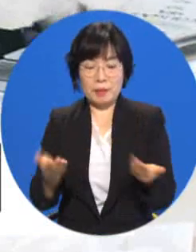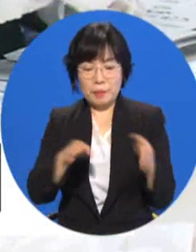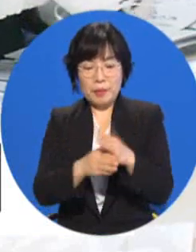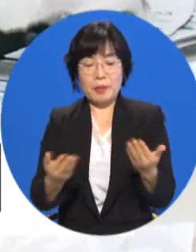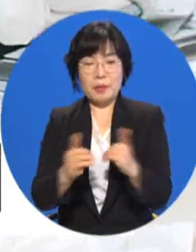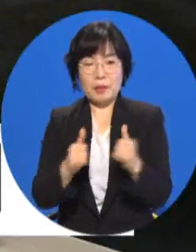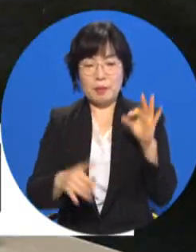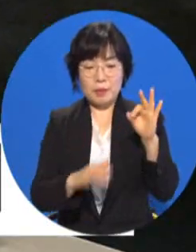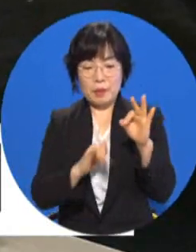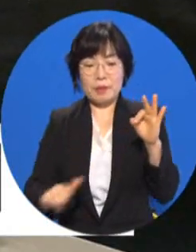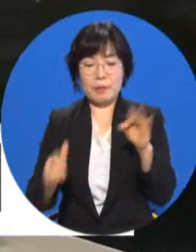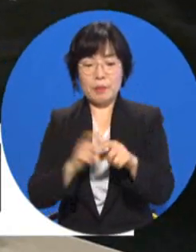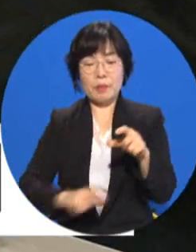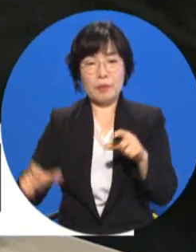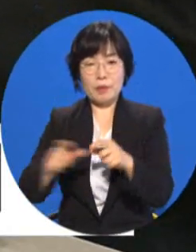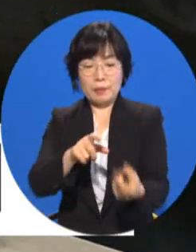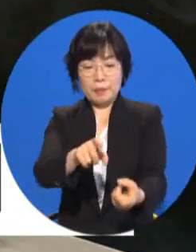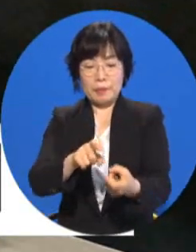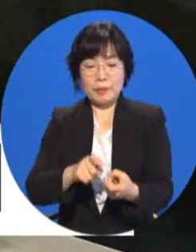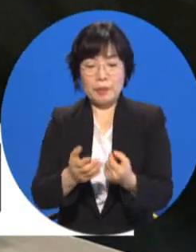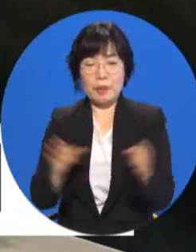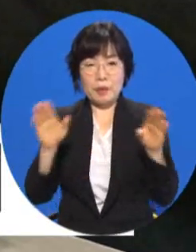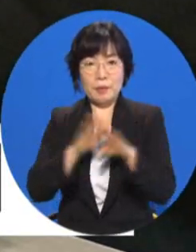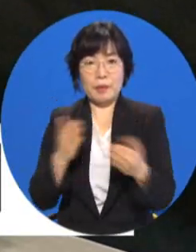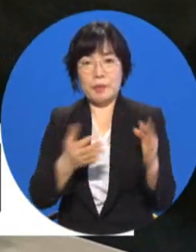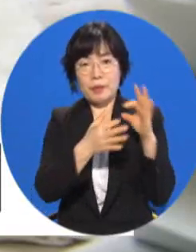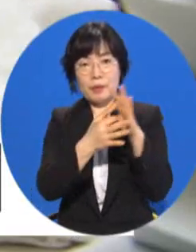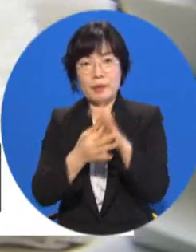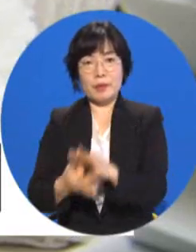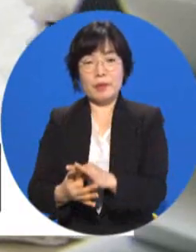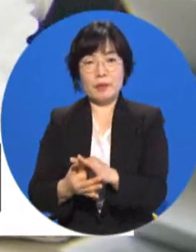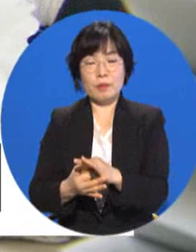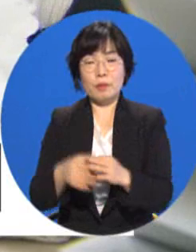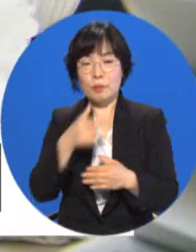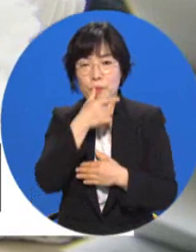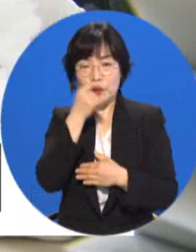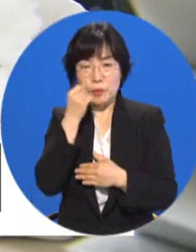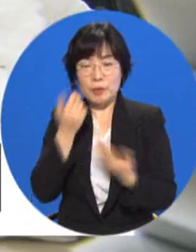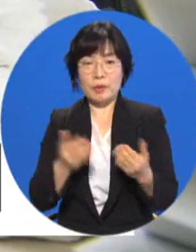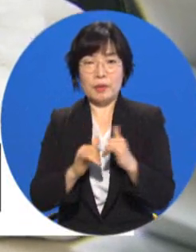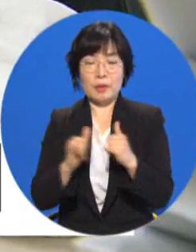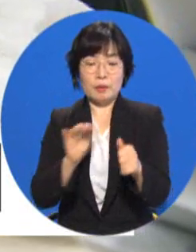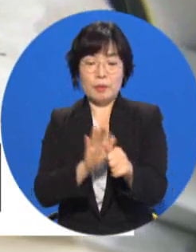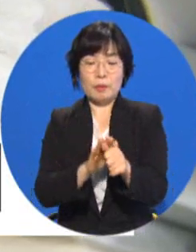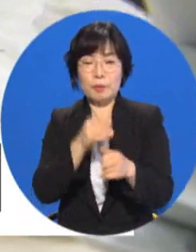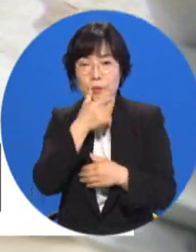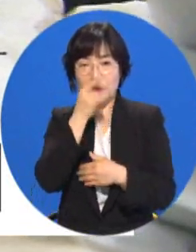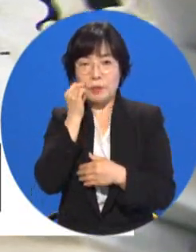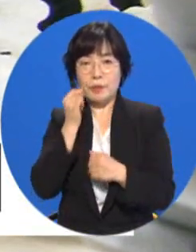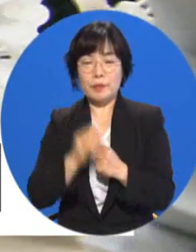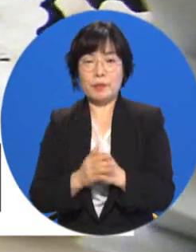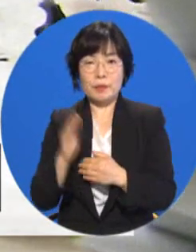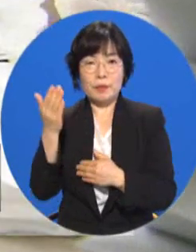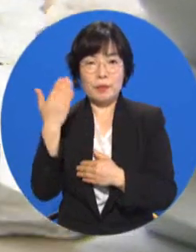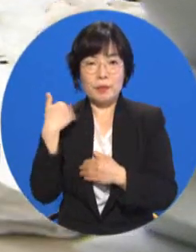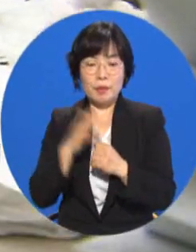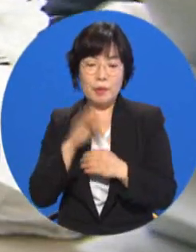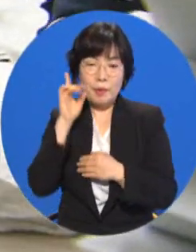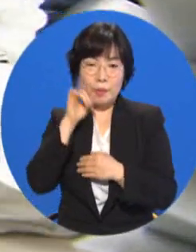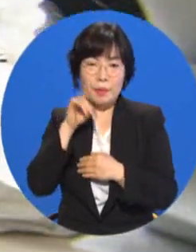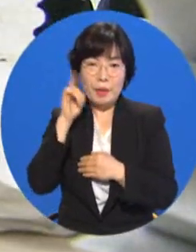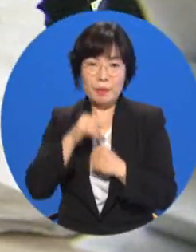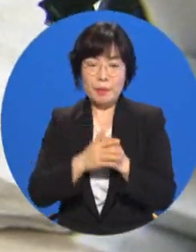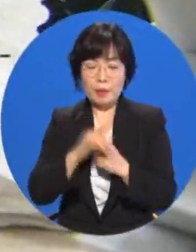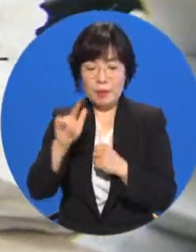인력 10명을 추가 투입해 야간 작업까지 해도 일손이 부족한 실정입니다. 요즘 매일같이